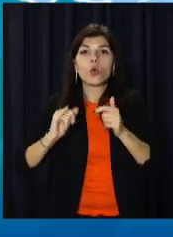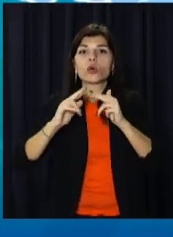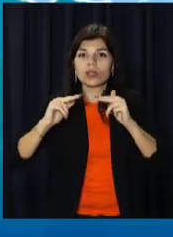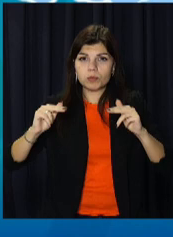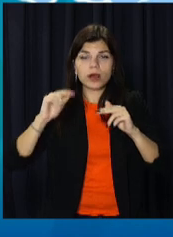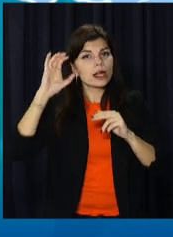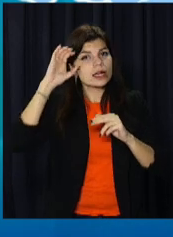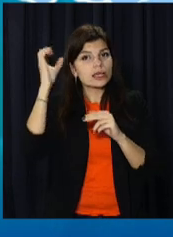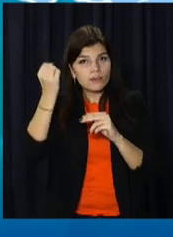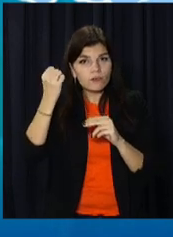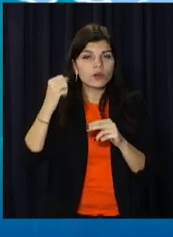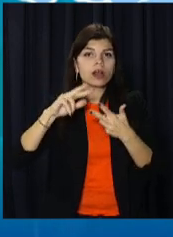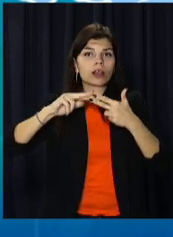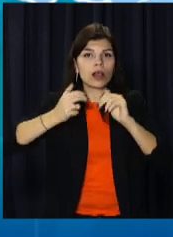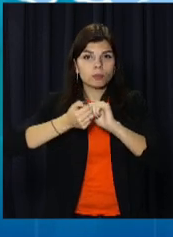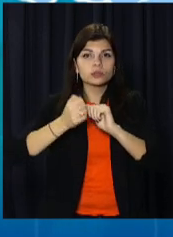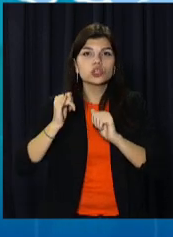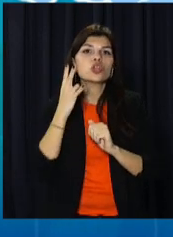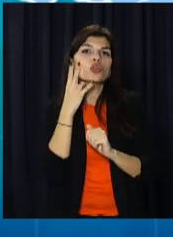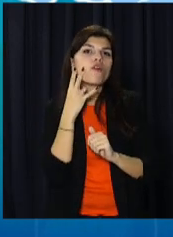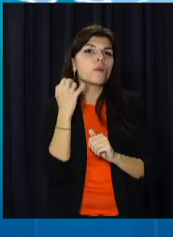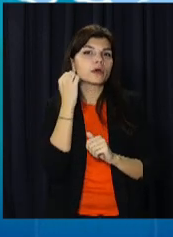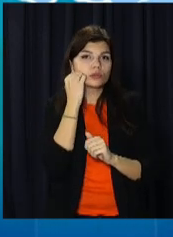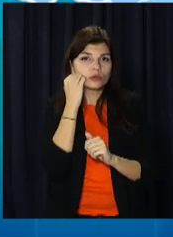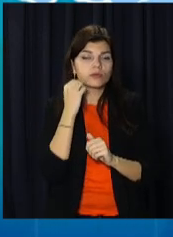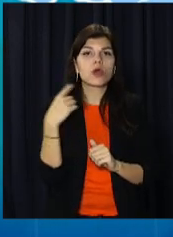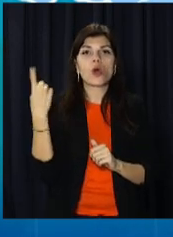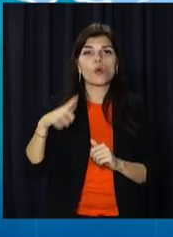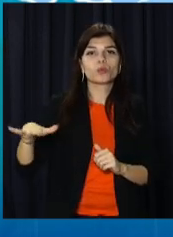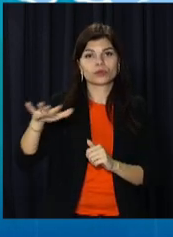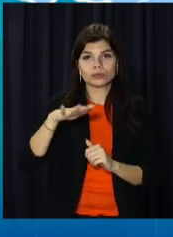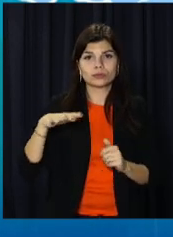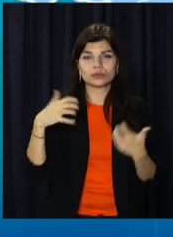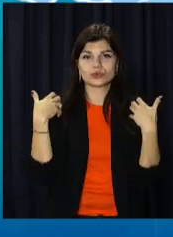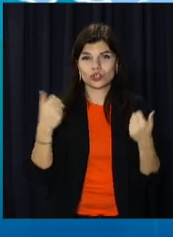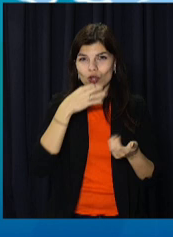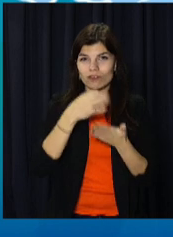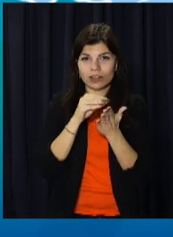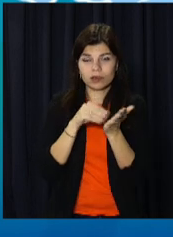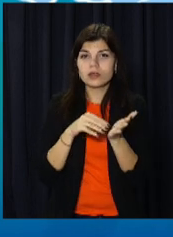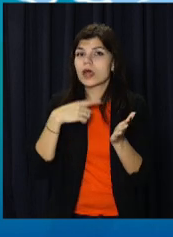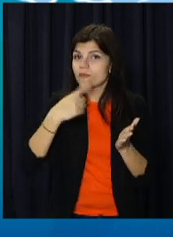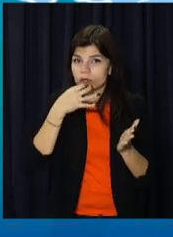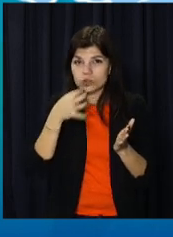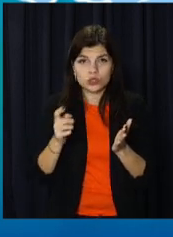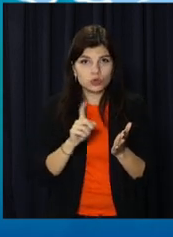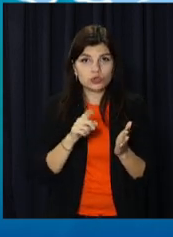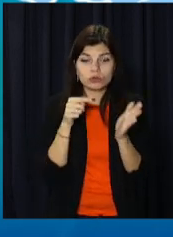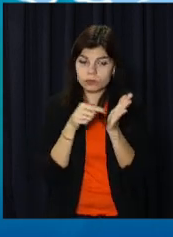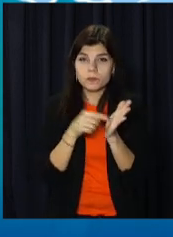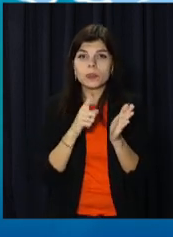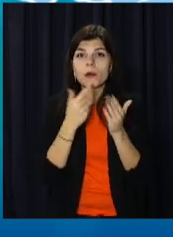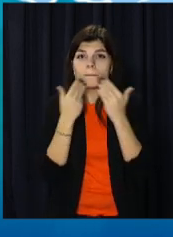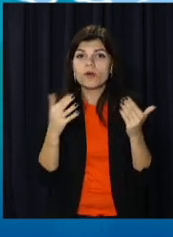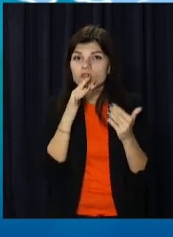Дніпрі, Кривому Розі, Кам'янському та Новомосковську. В обласному департаменті охорони здоров'я зауважують, в останній час